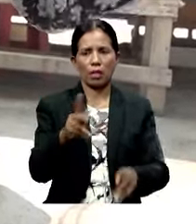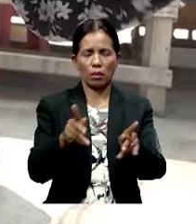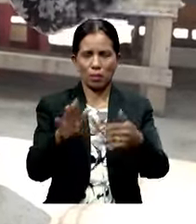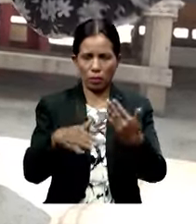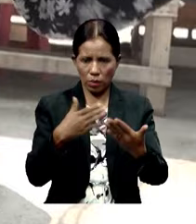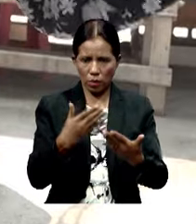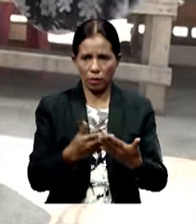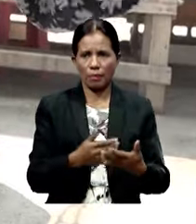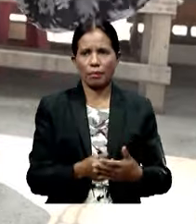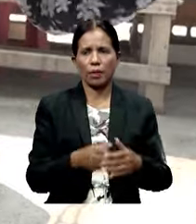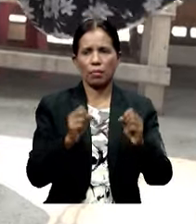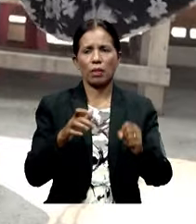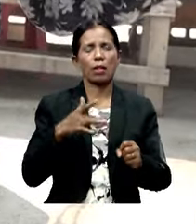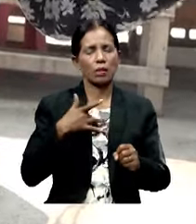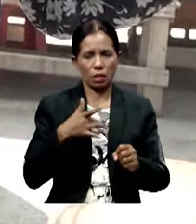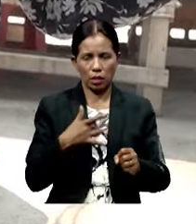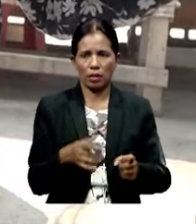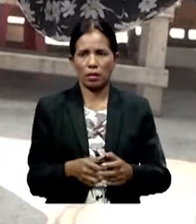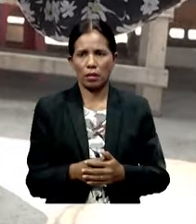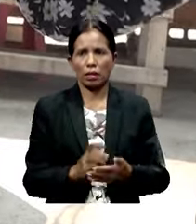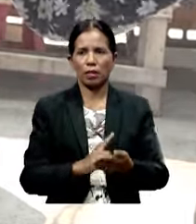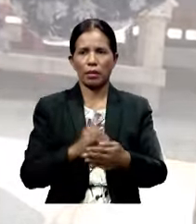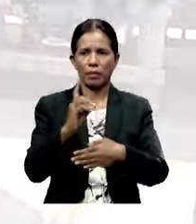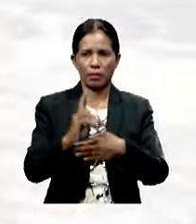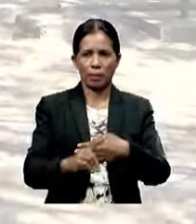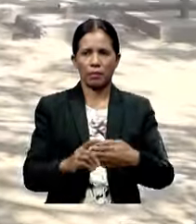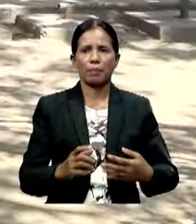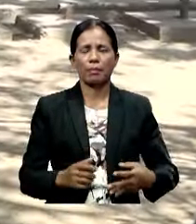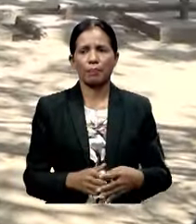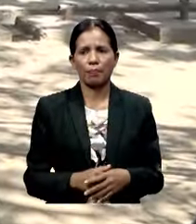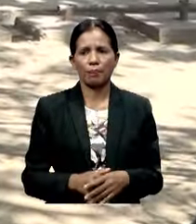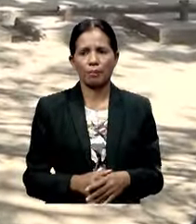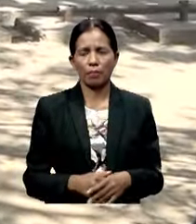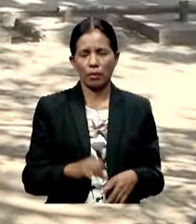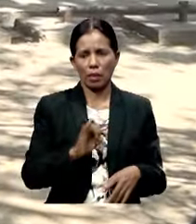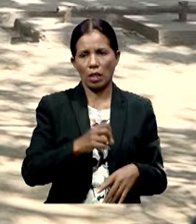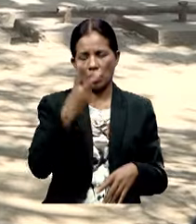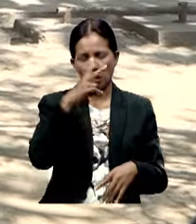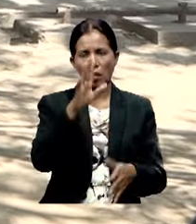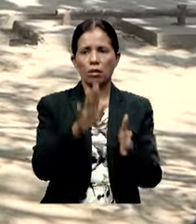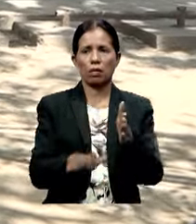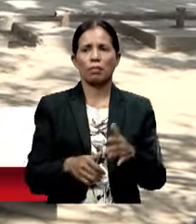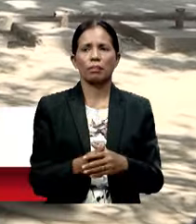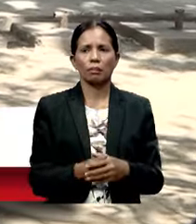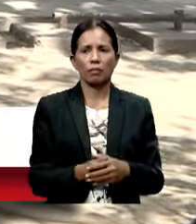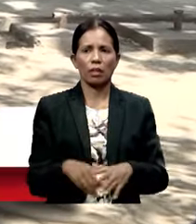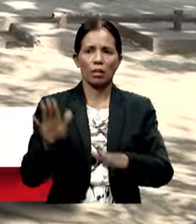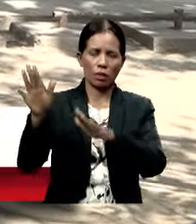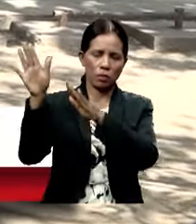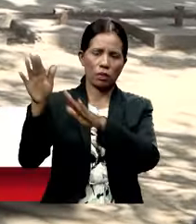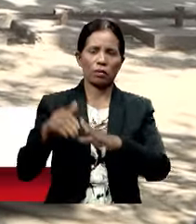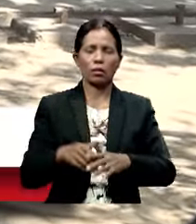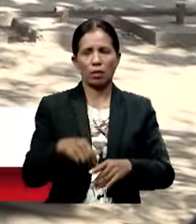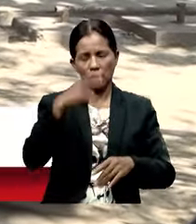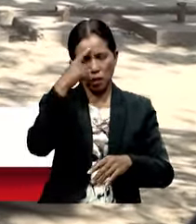sira ka, bele sentimos desenvolvimento. Ahora yang sab menos liu ma ba iya be area rural liu,